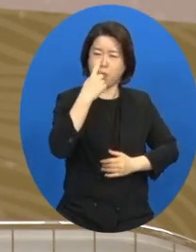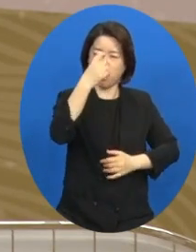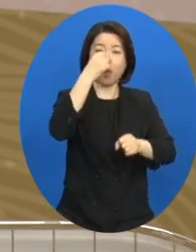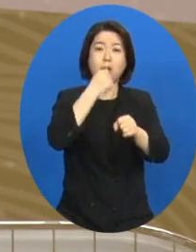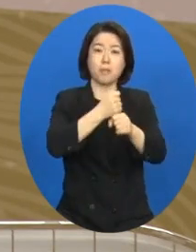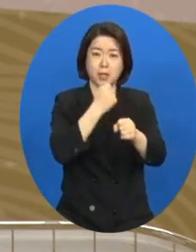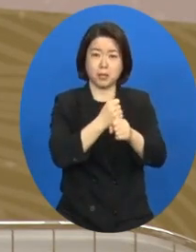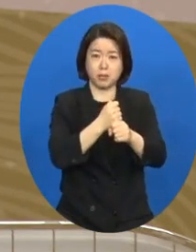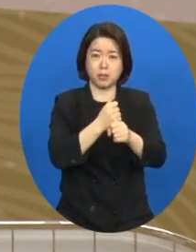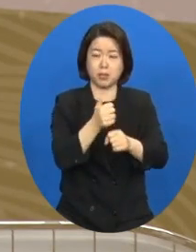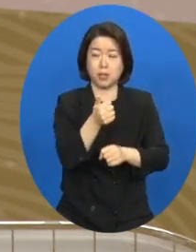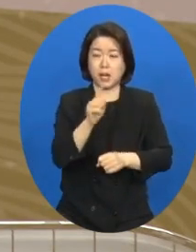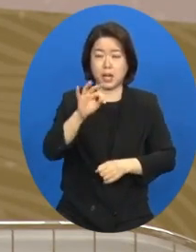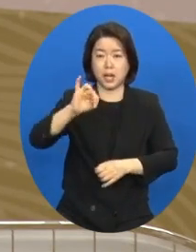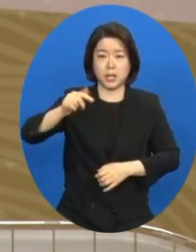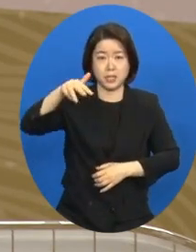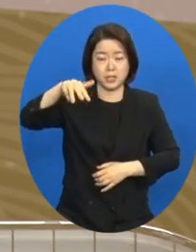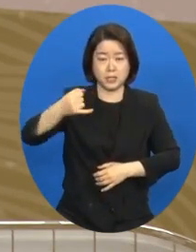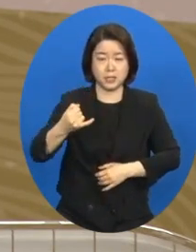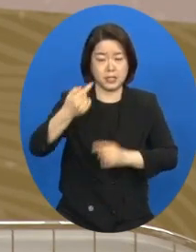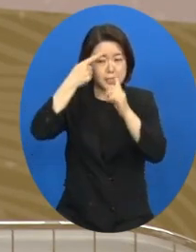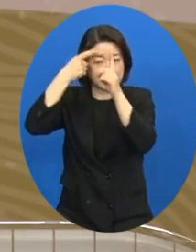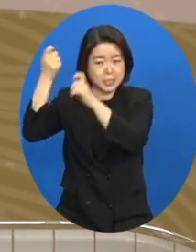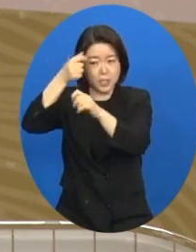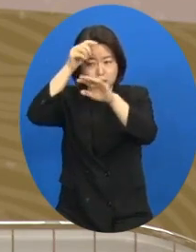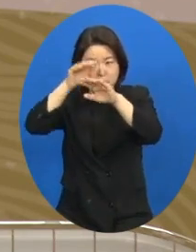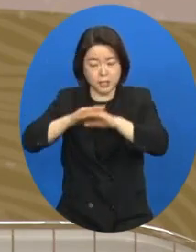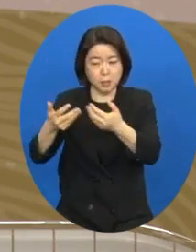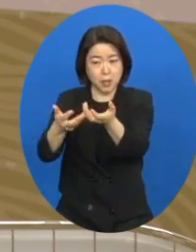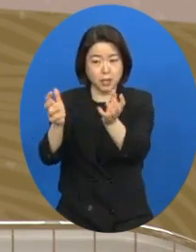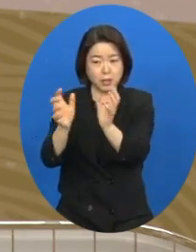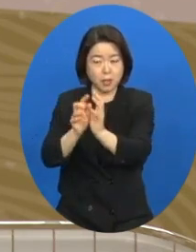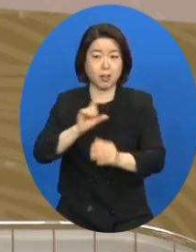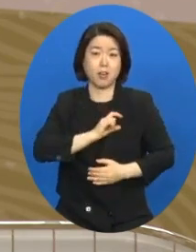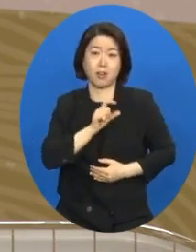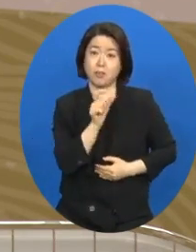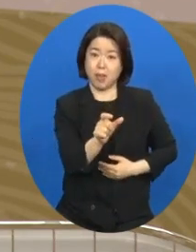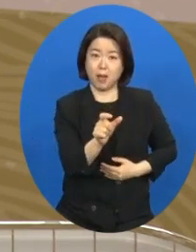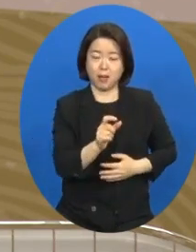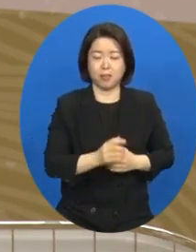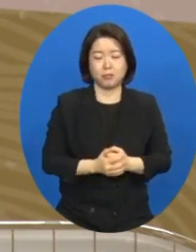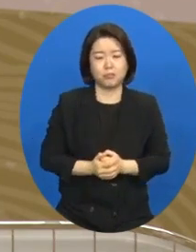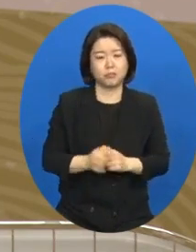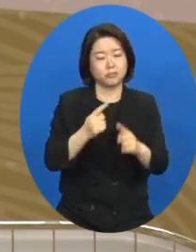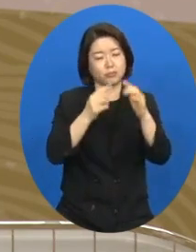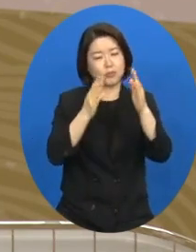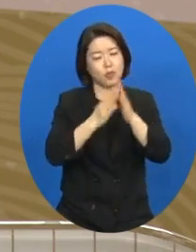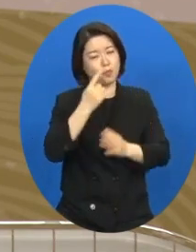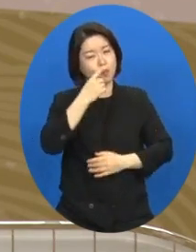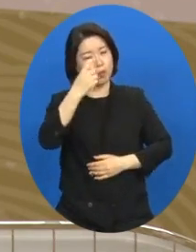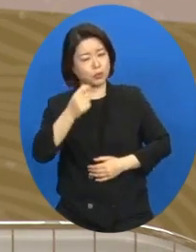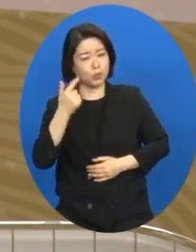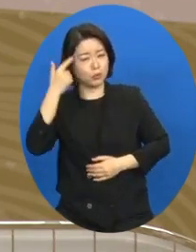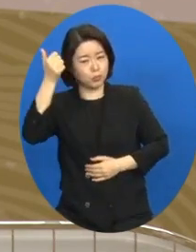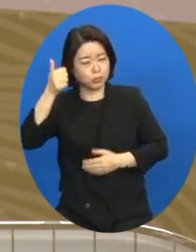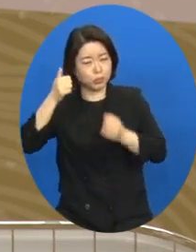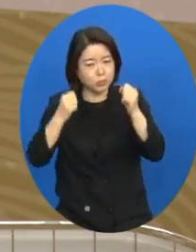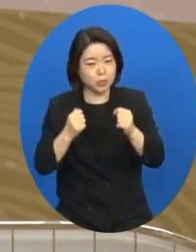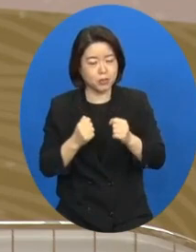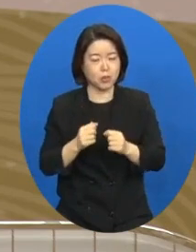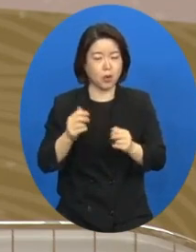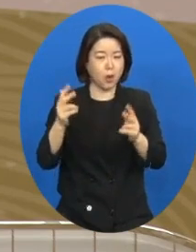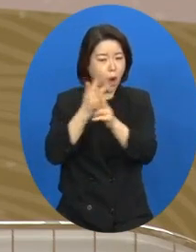기념 예배당 이라고 이름을 붙이지 요 네 예배당은 정말 멋있고 목사님도 계시고 매주 예배를 드리지만